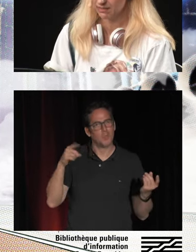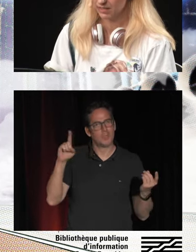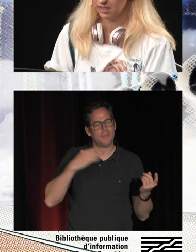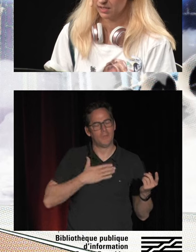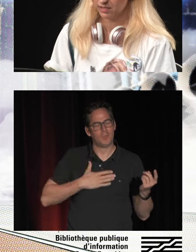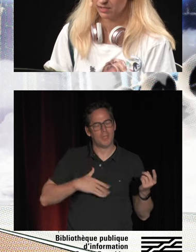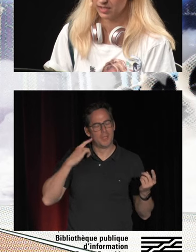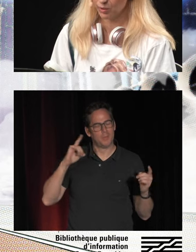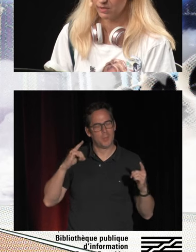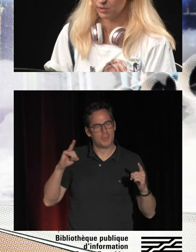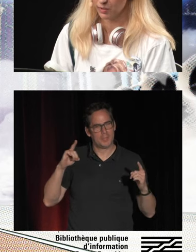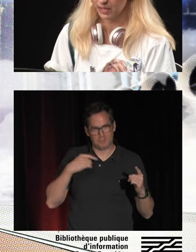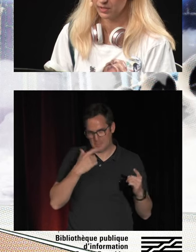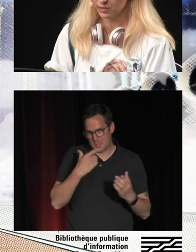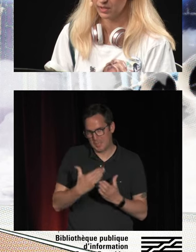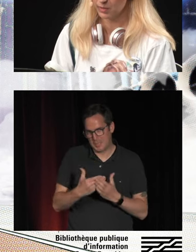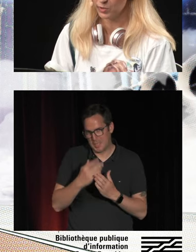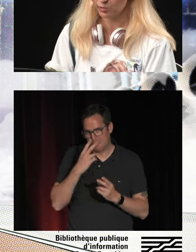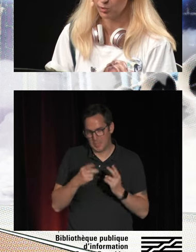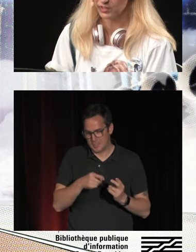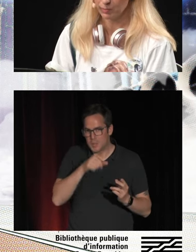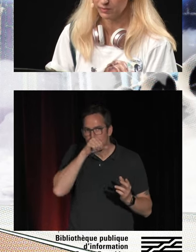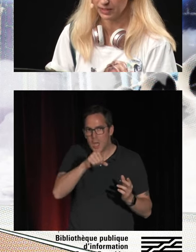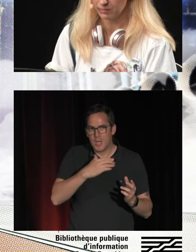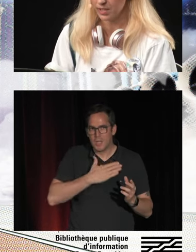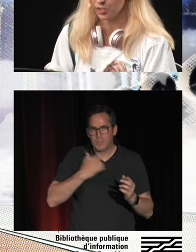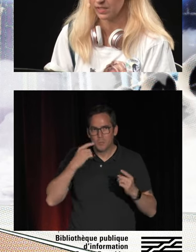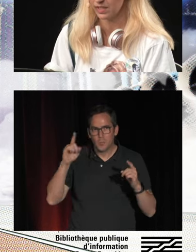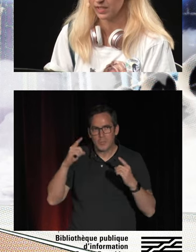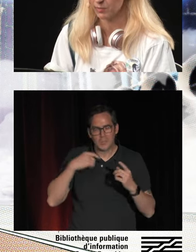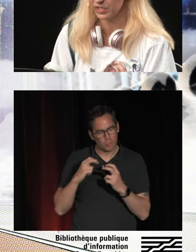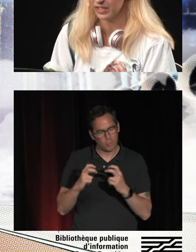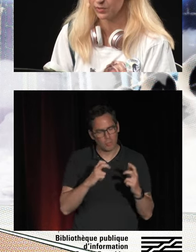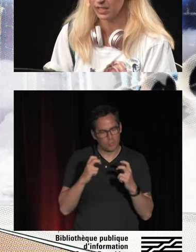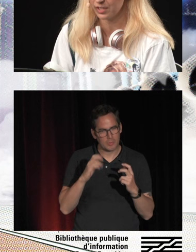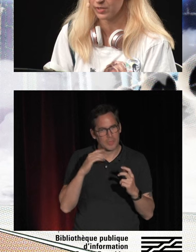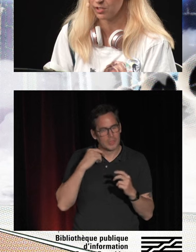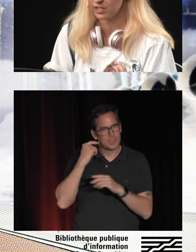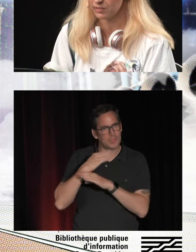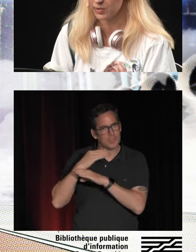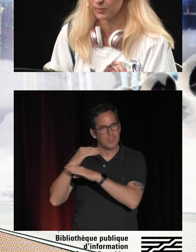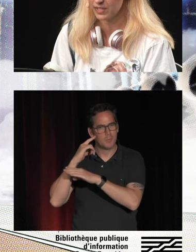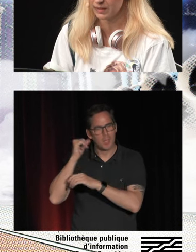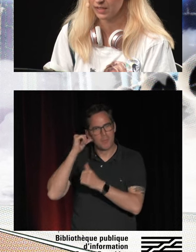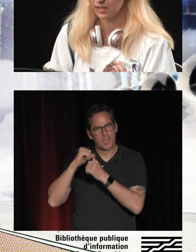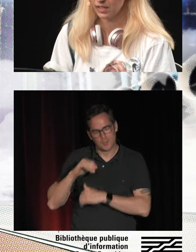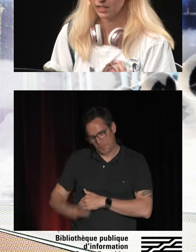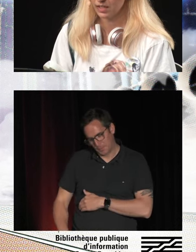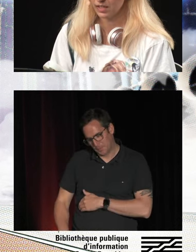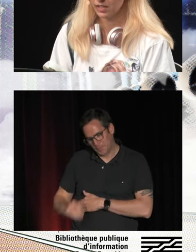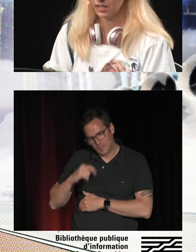vrai, c'est probablement parmi mes musiques de jeux vidéo préférées. Mais c'est clairement lié à la nostalgie, hein, on va pas se mentir,